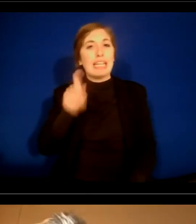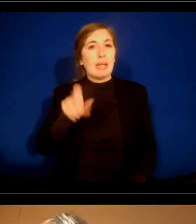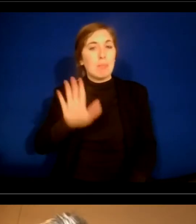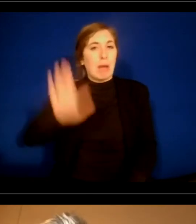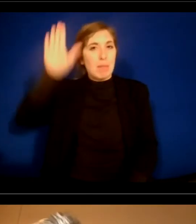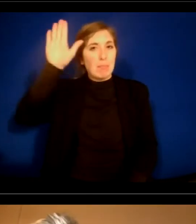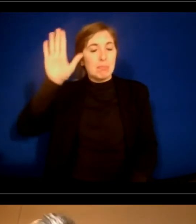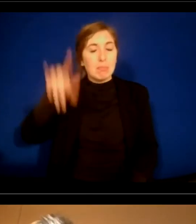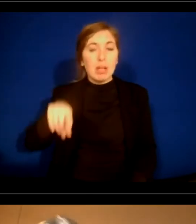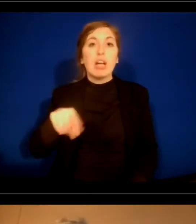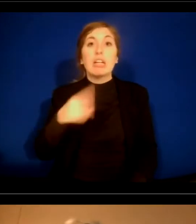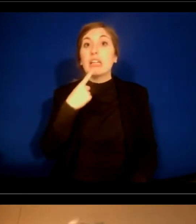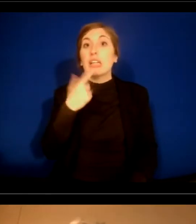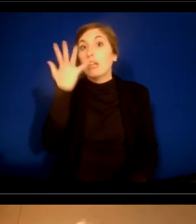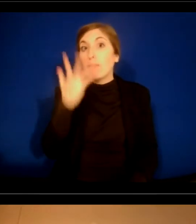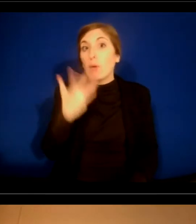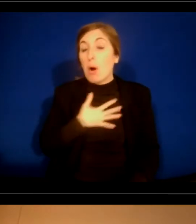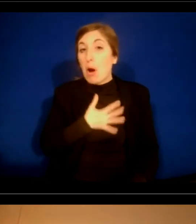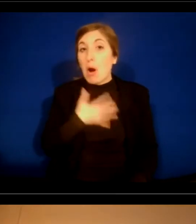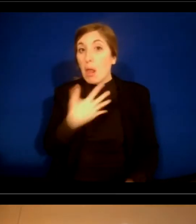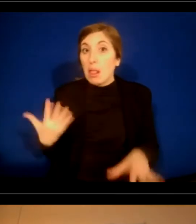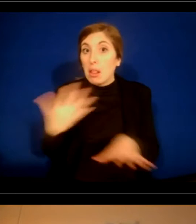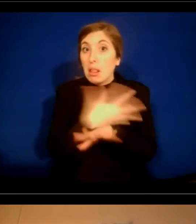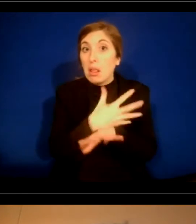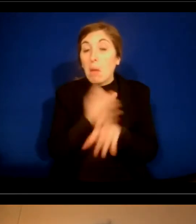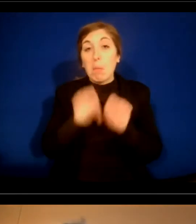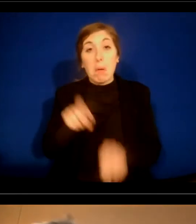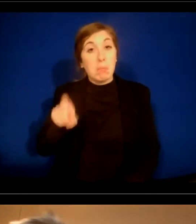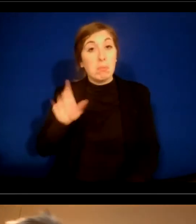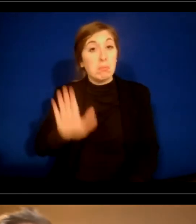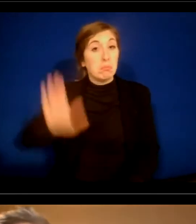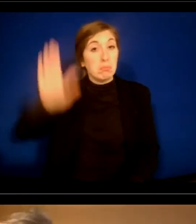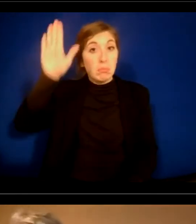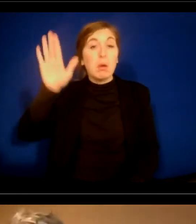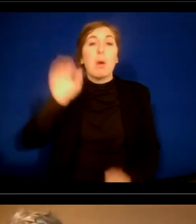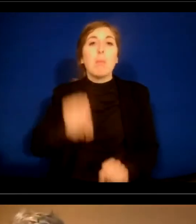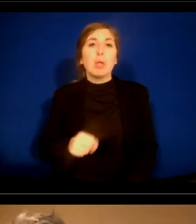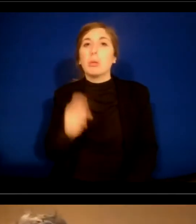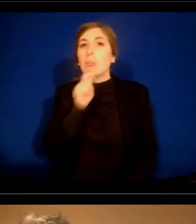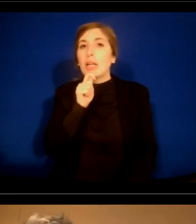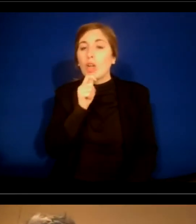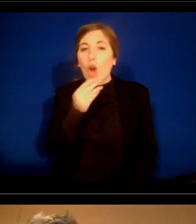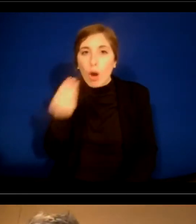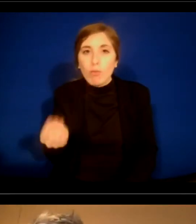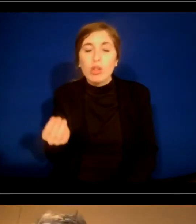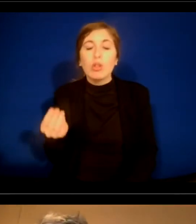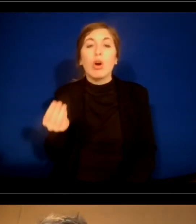di intervenire. Usate il tastino, io vi posso dare il microfono, se no.